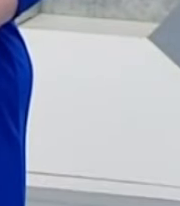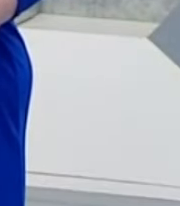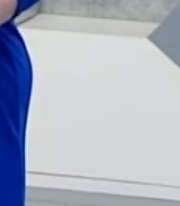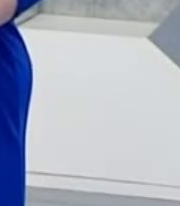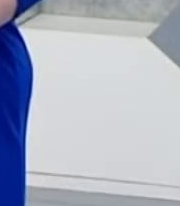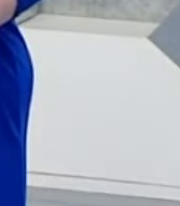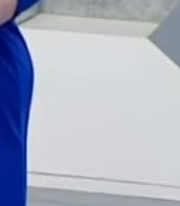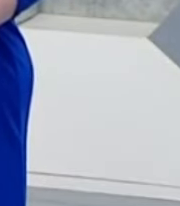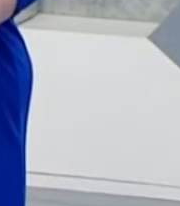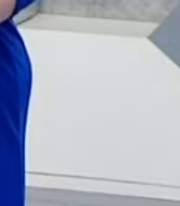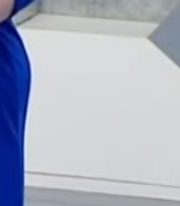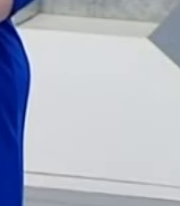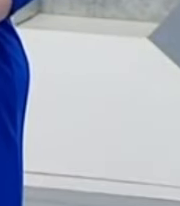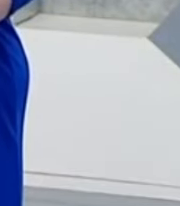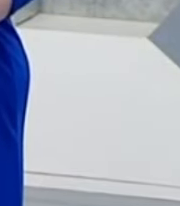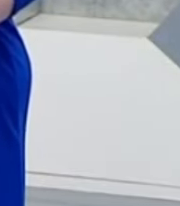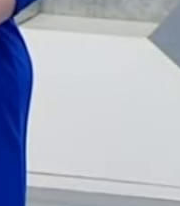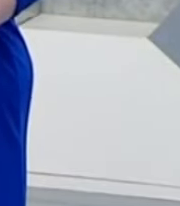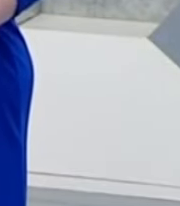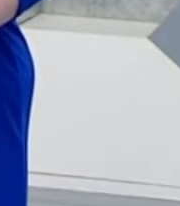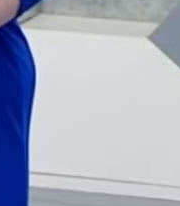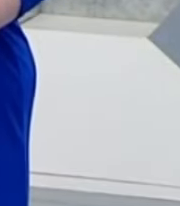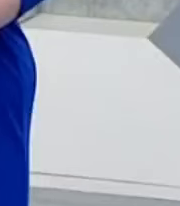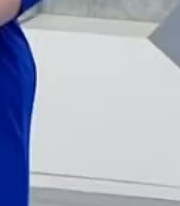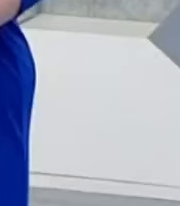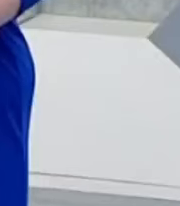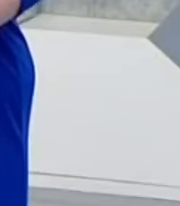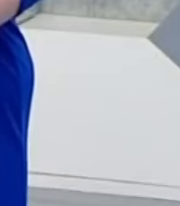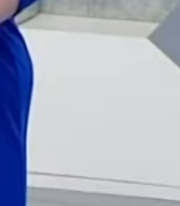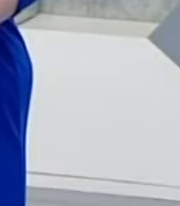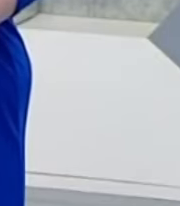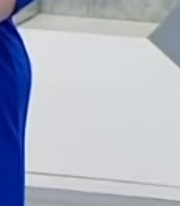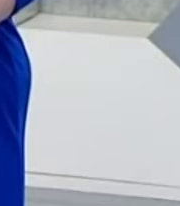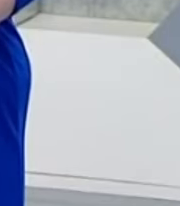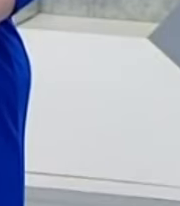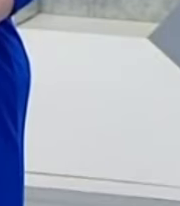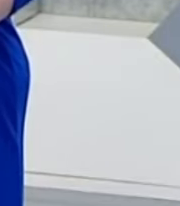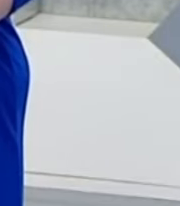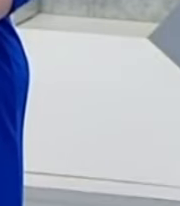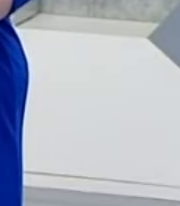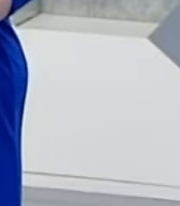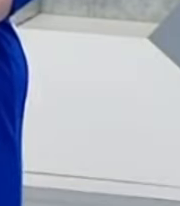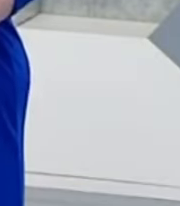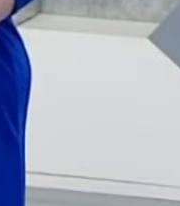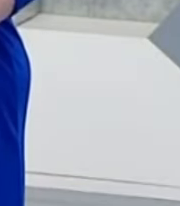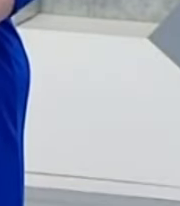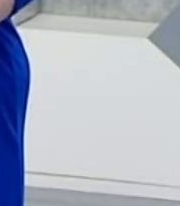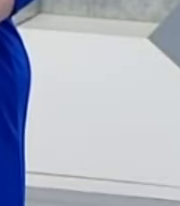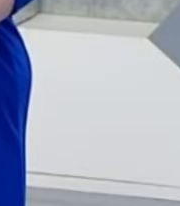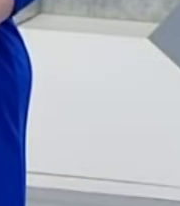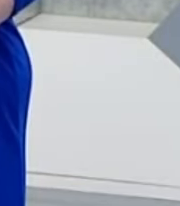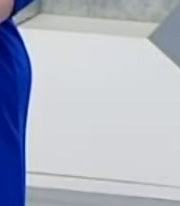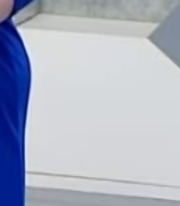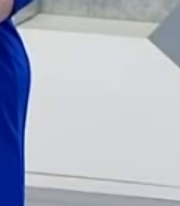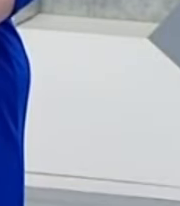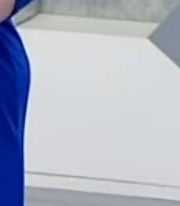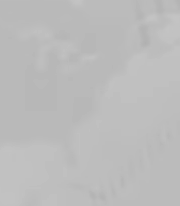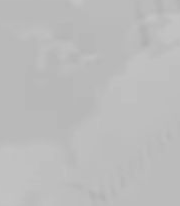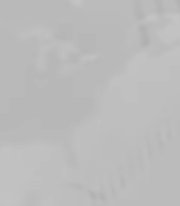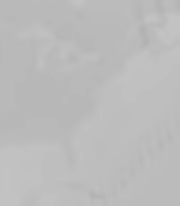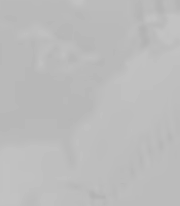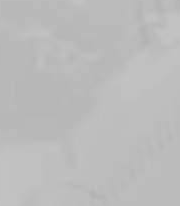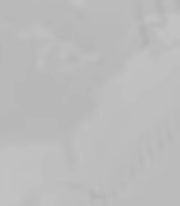naman abroad, subaybayan nyo kami sa GMA Pinoy TV at sa www.gmanews.tv.